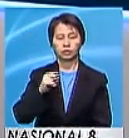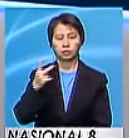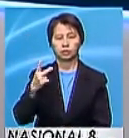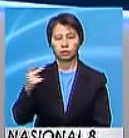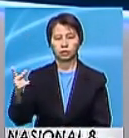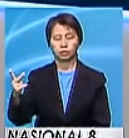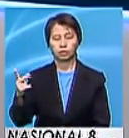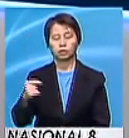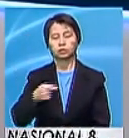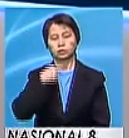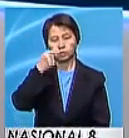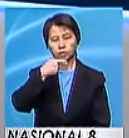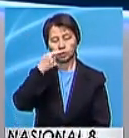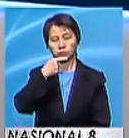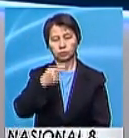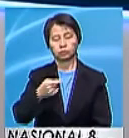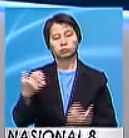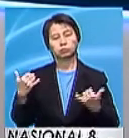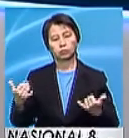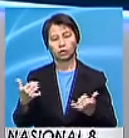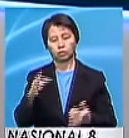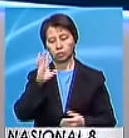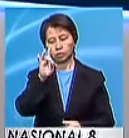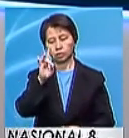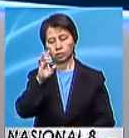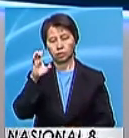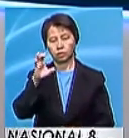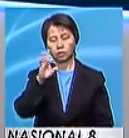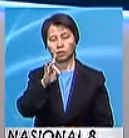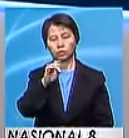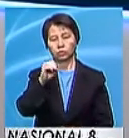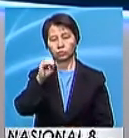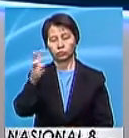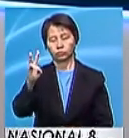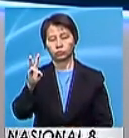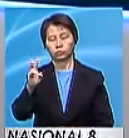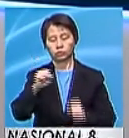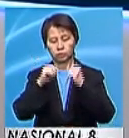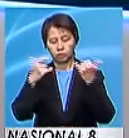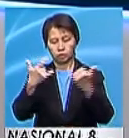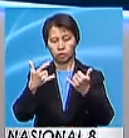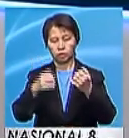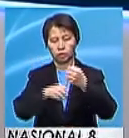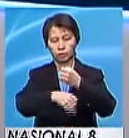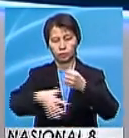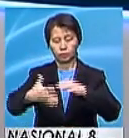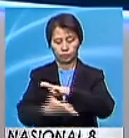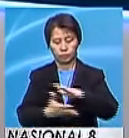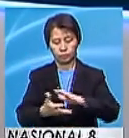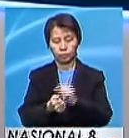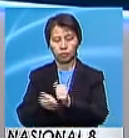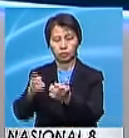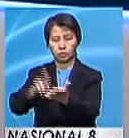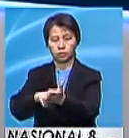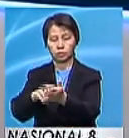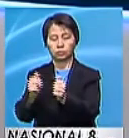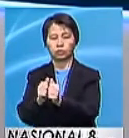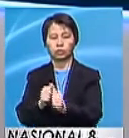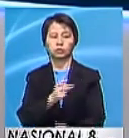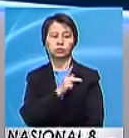Ahmad Bashir Ahmad Hanifah, setakat ini 807 syarikat franchise telah mendaftar dengan kementeriannya.